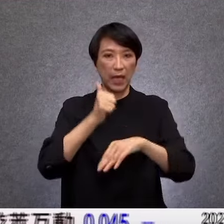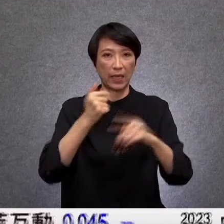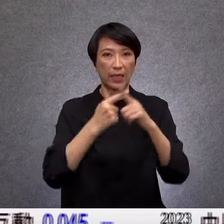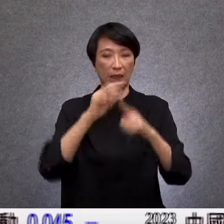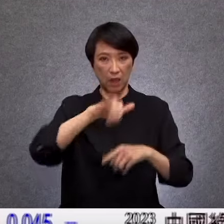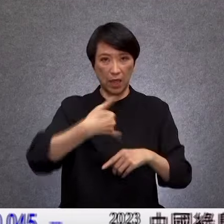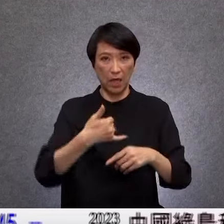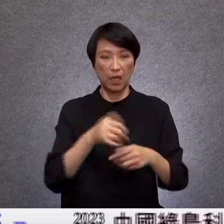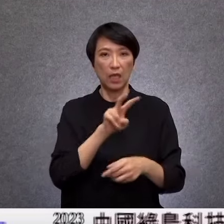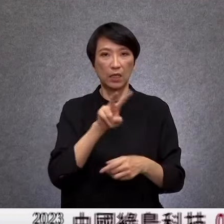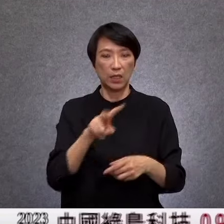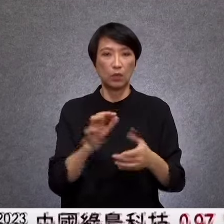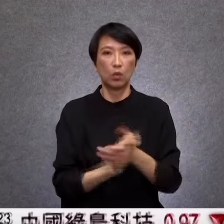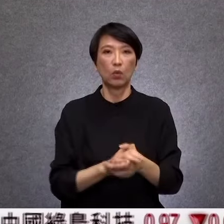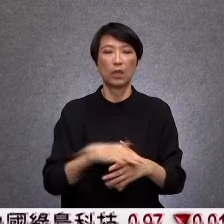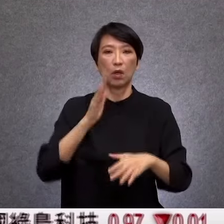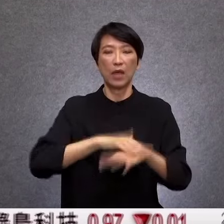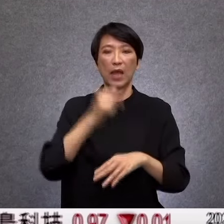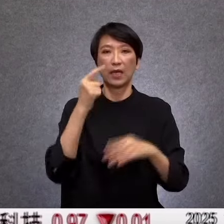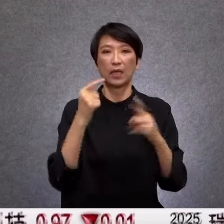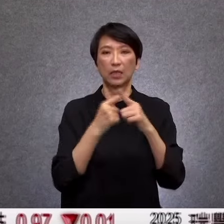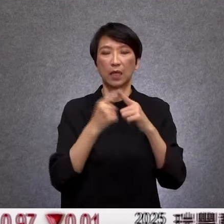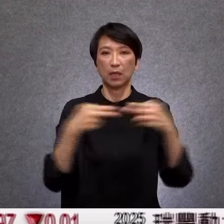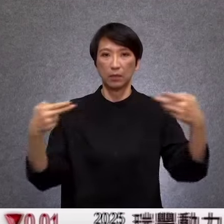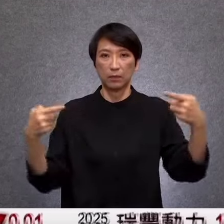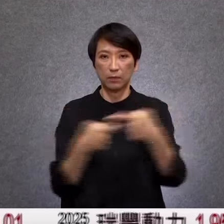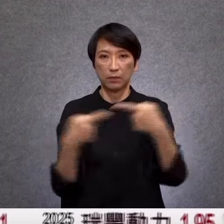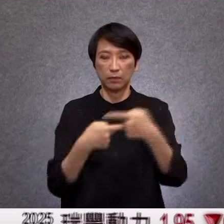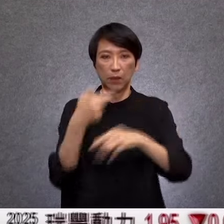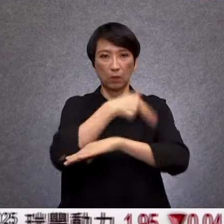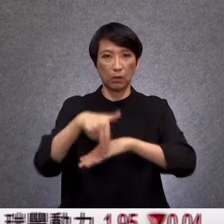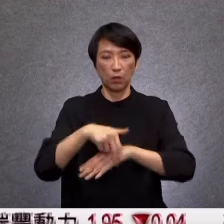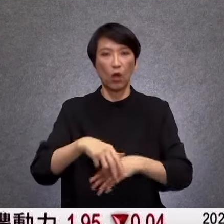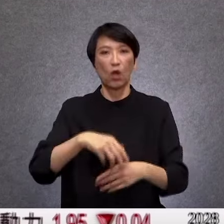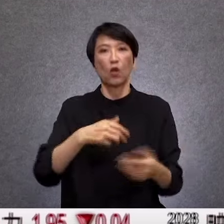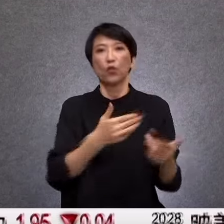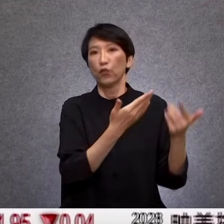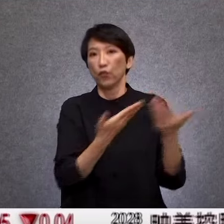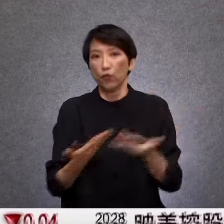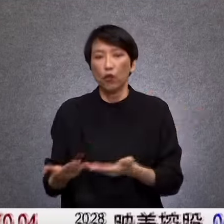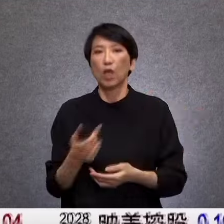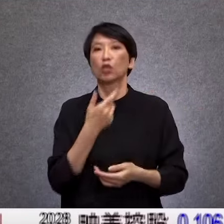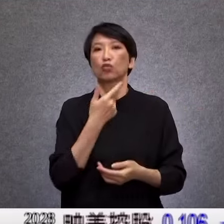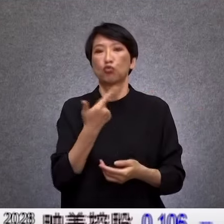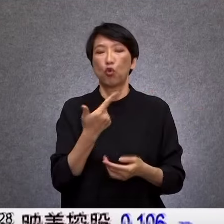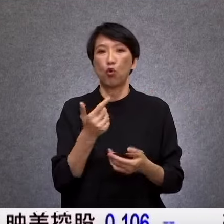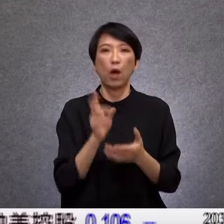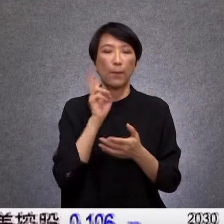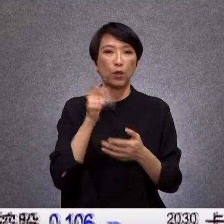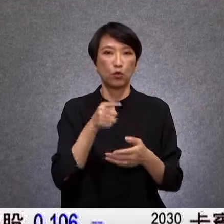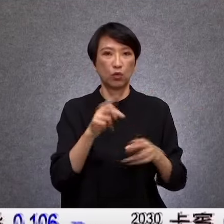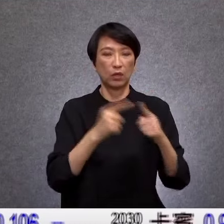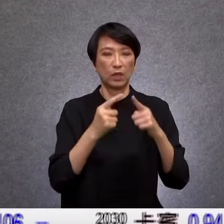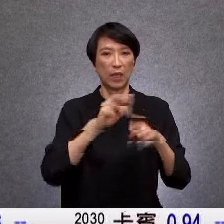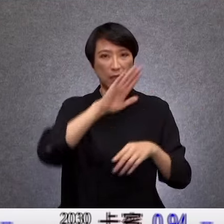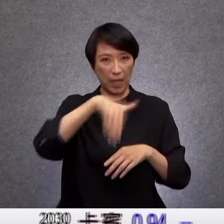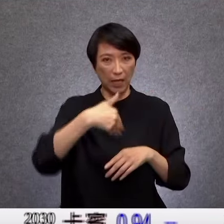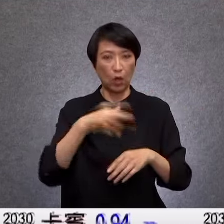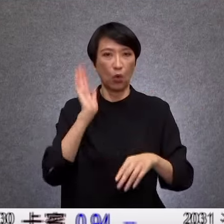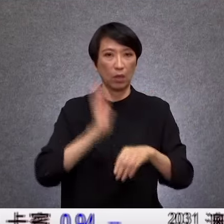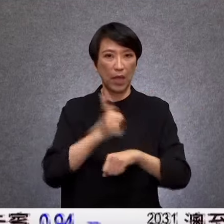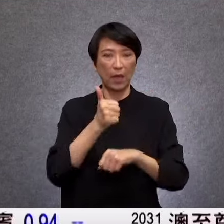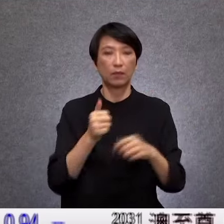心嘅。對於吸引人才咧，亦都見到呢個高才通以及其他人才計劃咧，非常之受歡迎。譬如高才